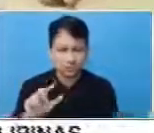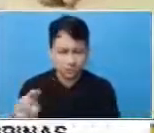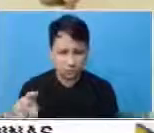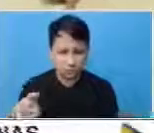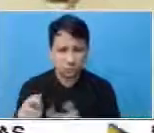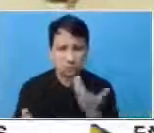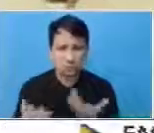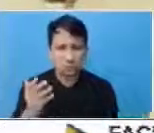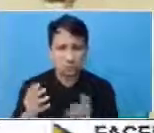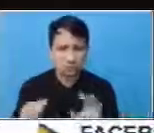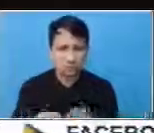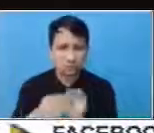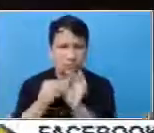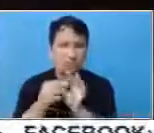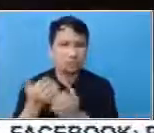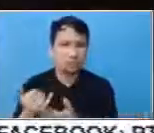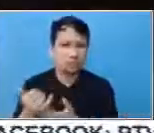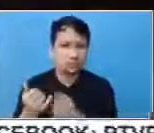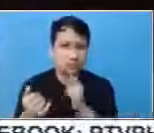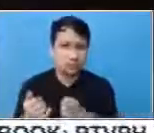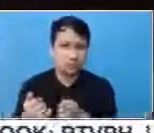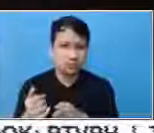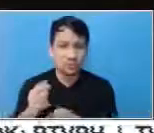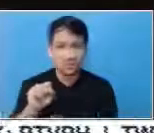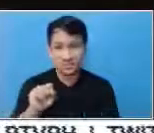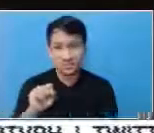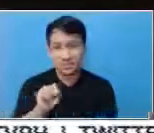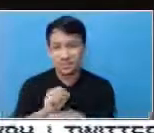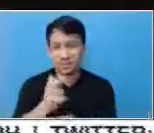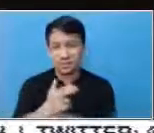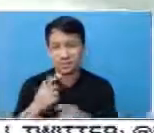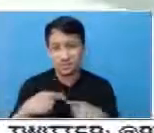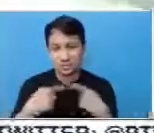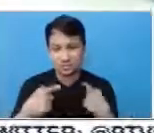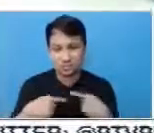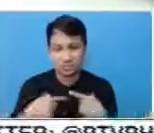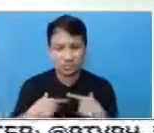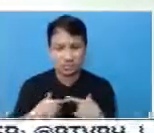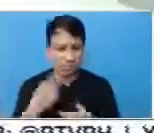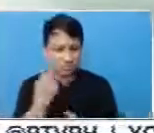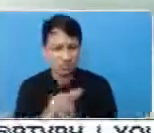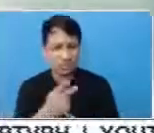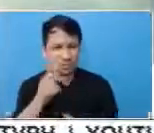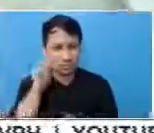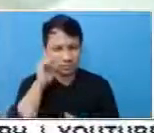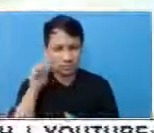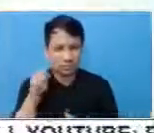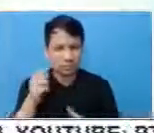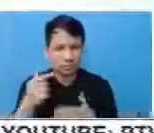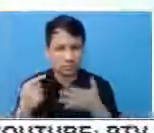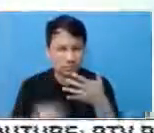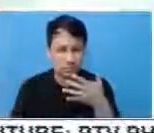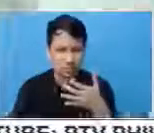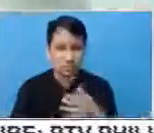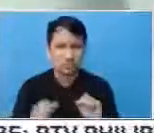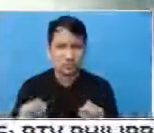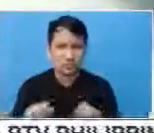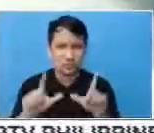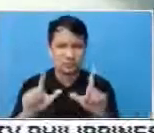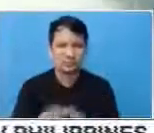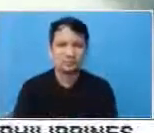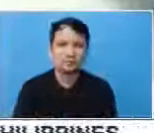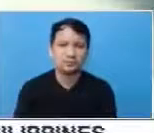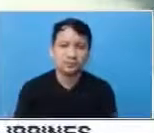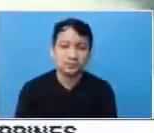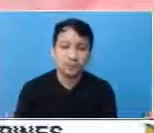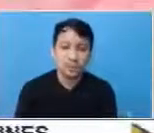palang sisimulan ang pagbabakuna sa economic frontliners. Ang seremonya ay inaasahang dadaluhan ni Presidential Spokesperson